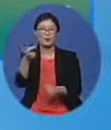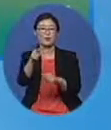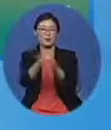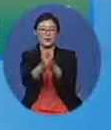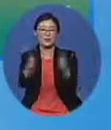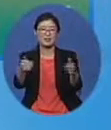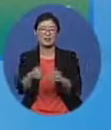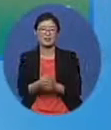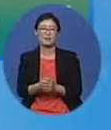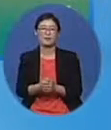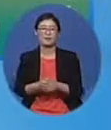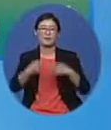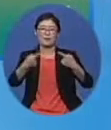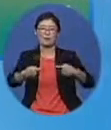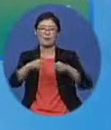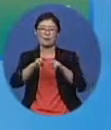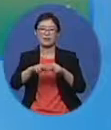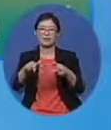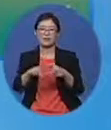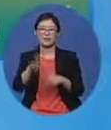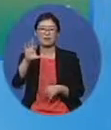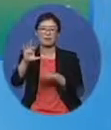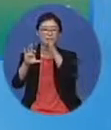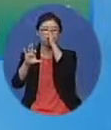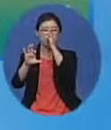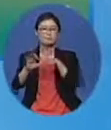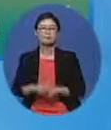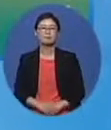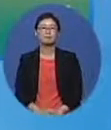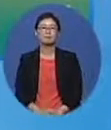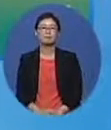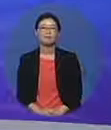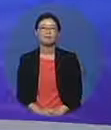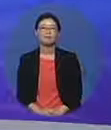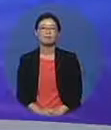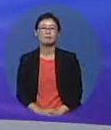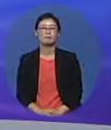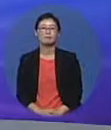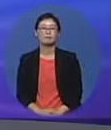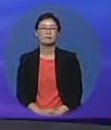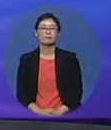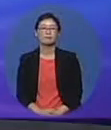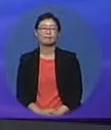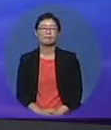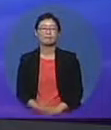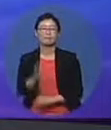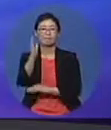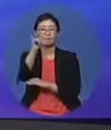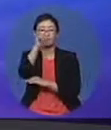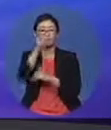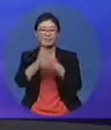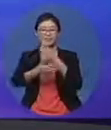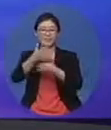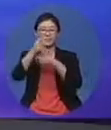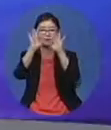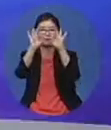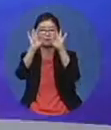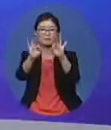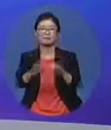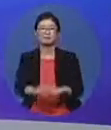공연장에는 휠체어 전용석과 장애인 화장실이 있습니다. 이야기가 있는 시간 오늘의 영상 함께